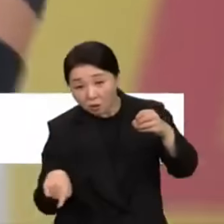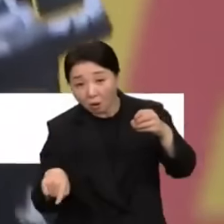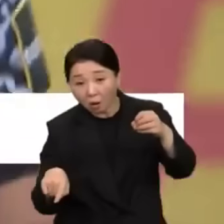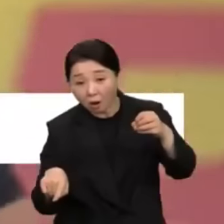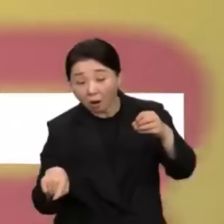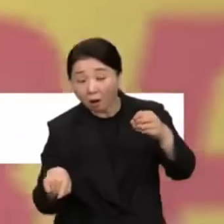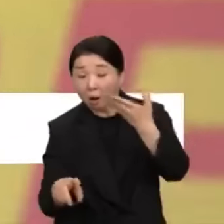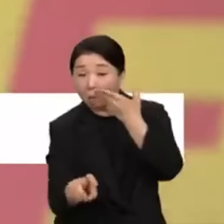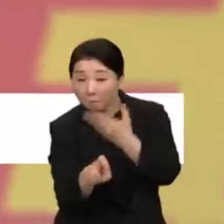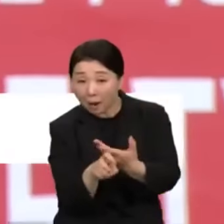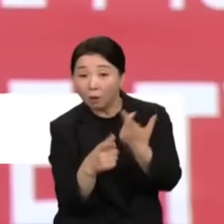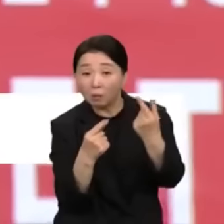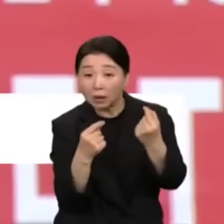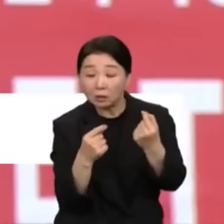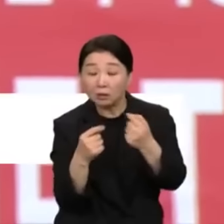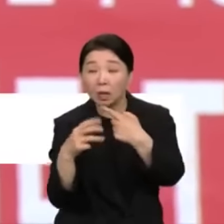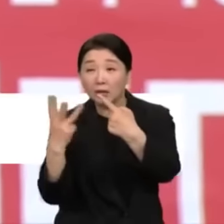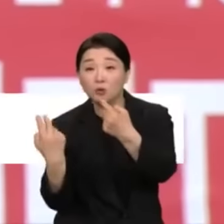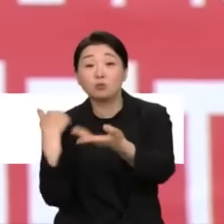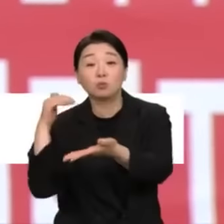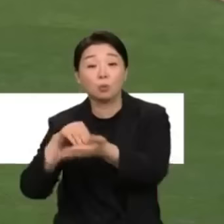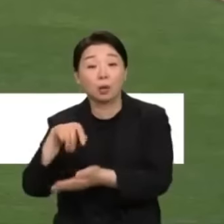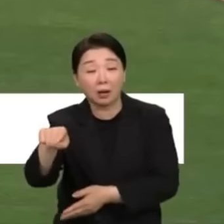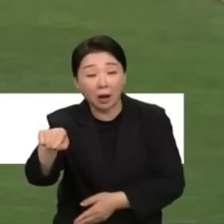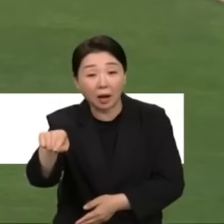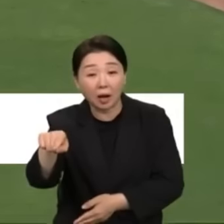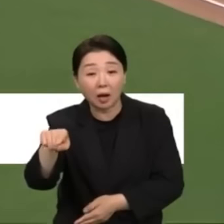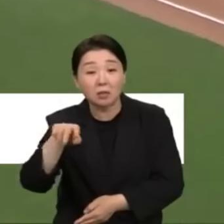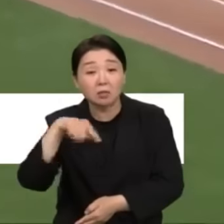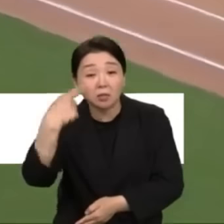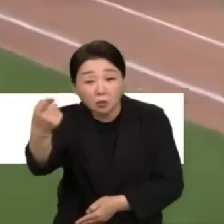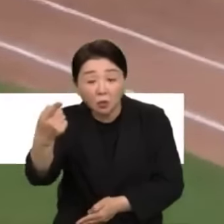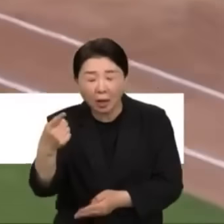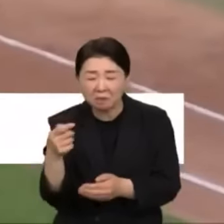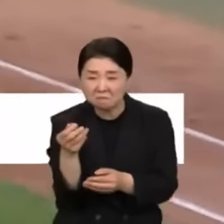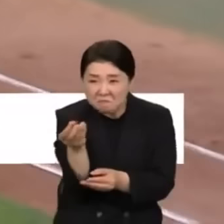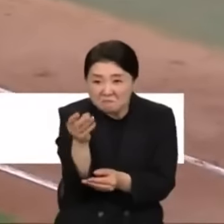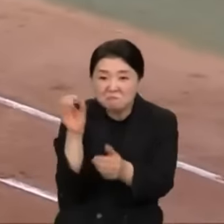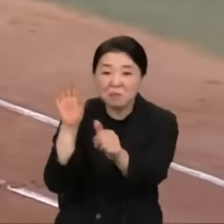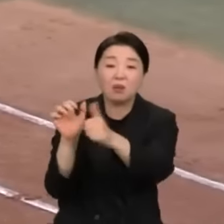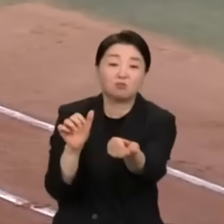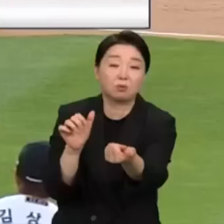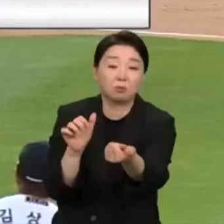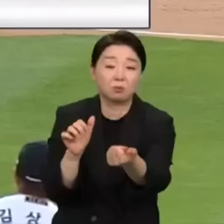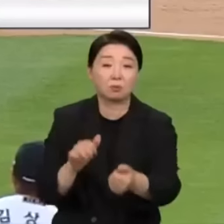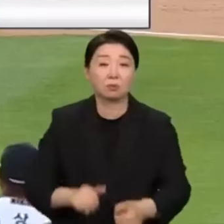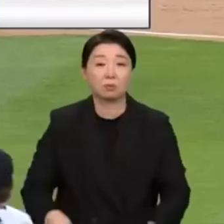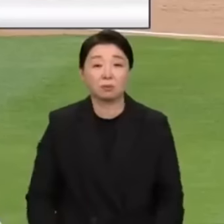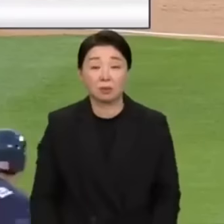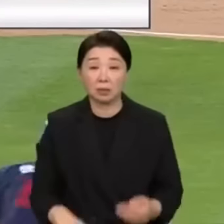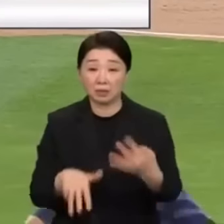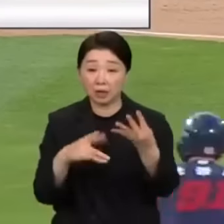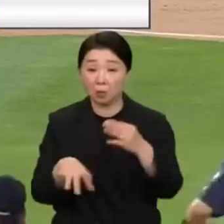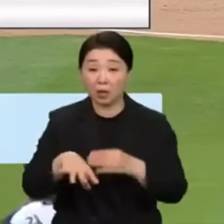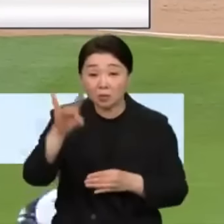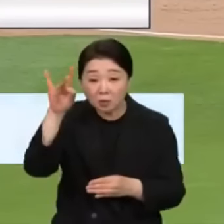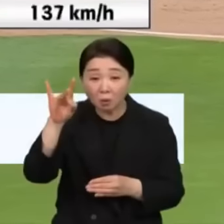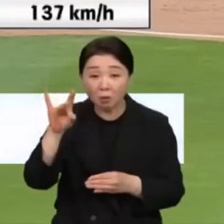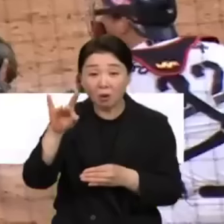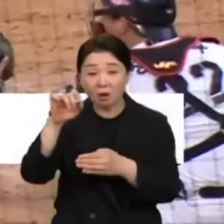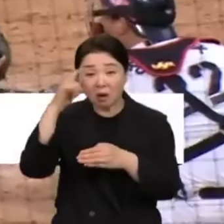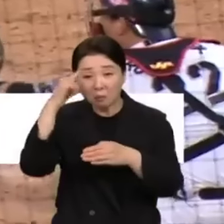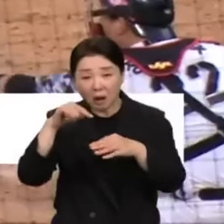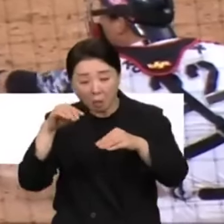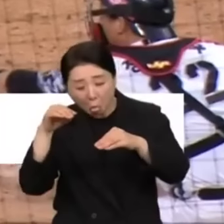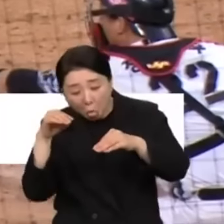파울 판정이 나오는 바람에 1루로 돌아간 황성빈은 이후 견제사를 당해 아웃됐습니다. 4회 초엔 발끝에 맞은 듯한